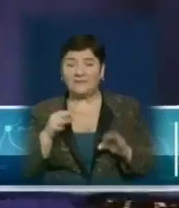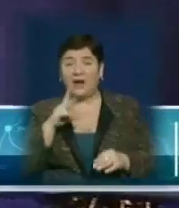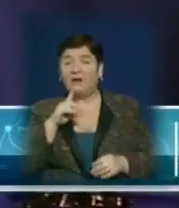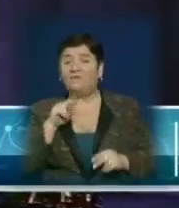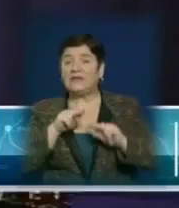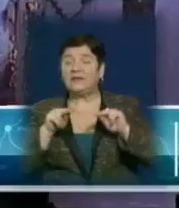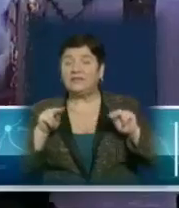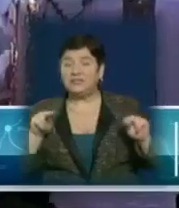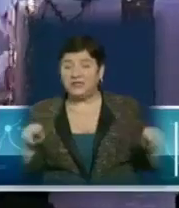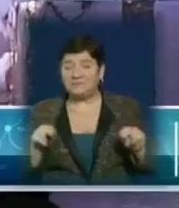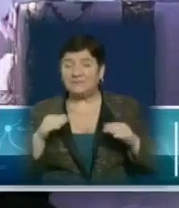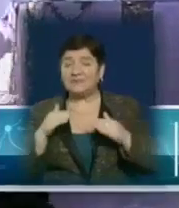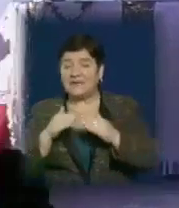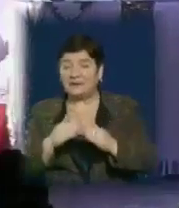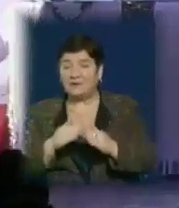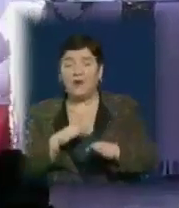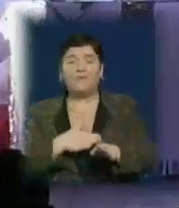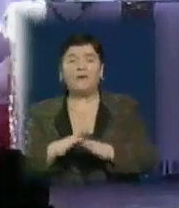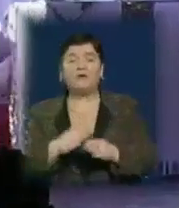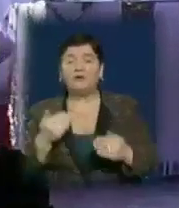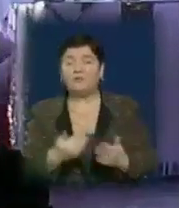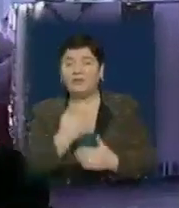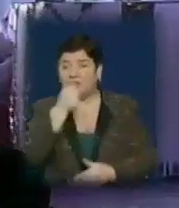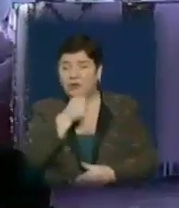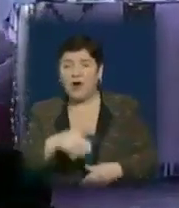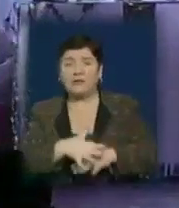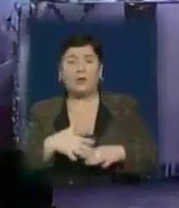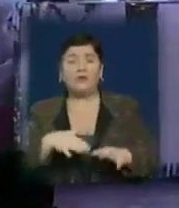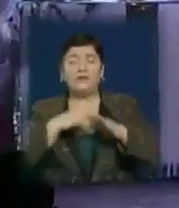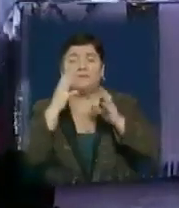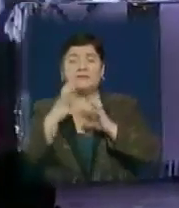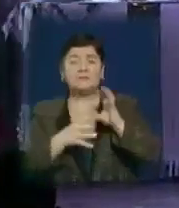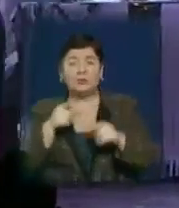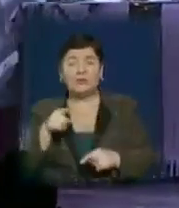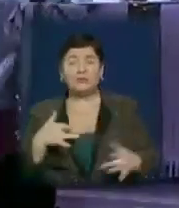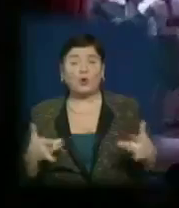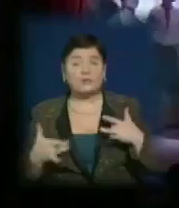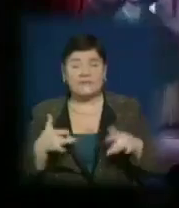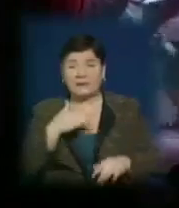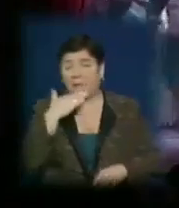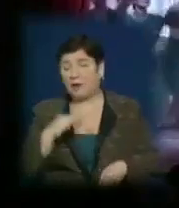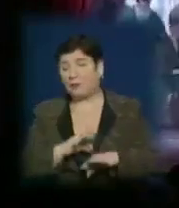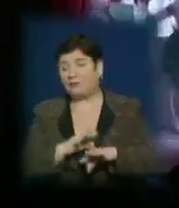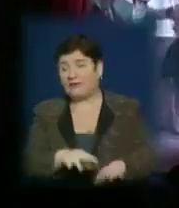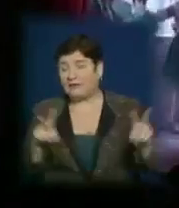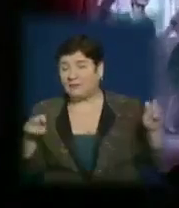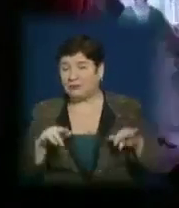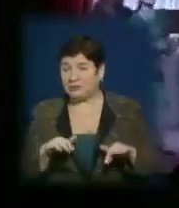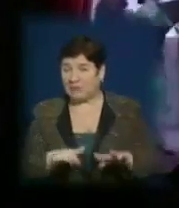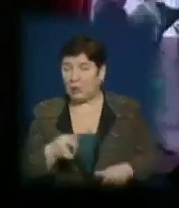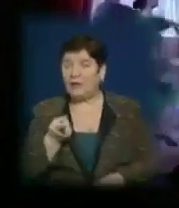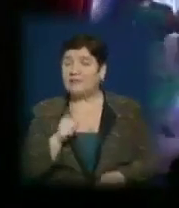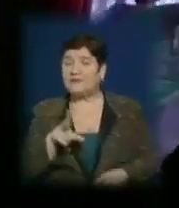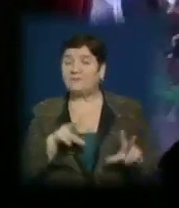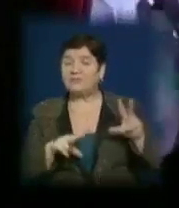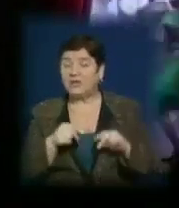та викладачі закладу. Виконали новорічні пісні та танці народів світу. До цього концерту провели чимало тематичних заходів, проте цей